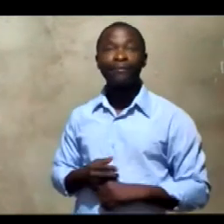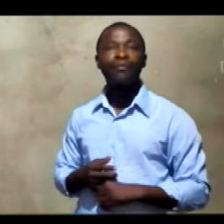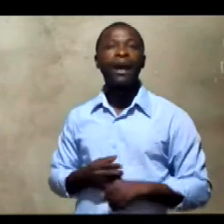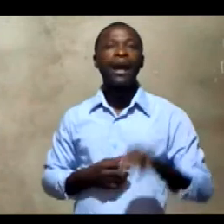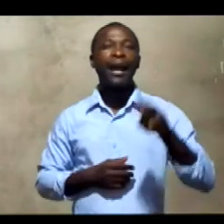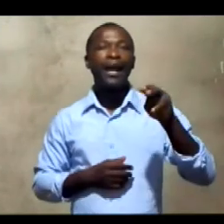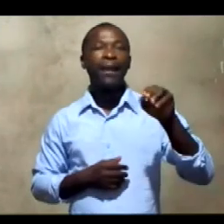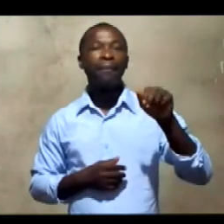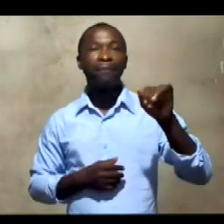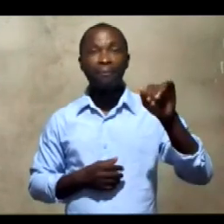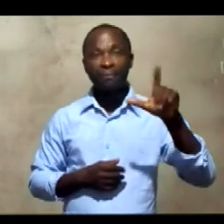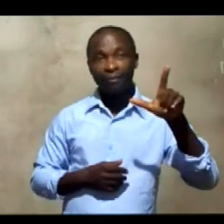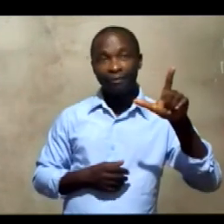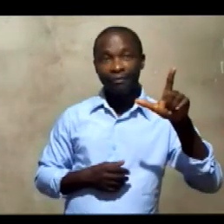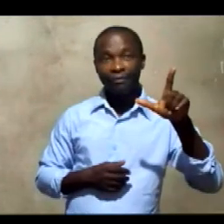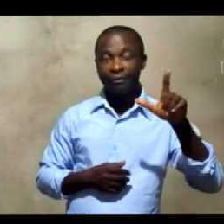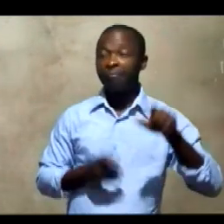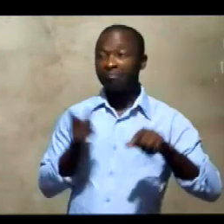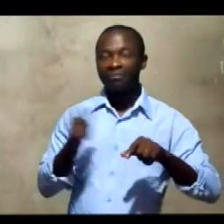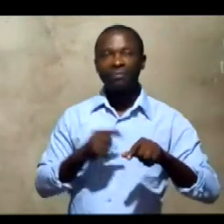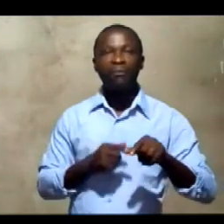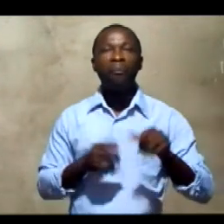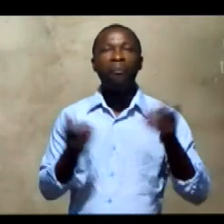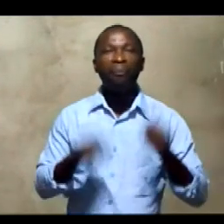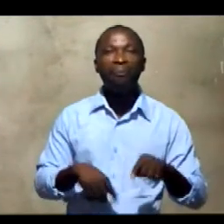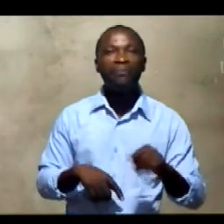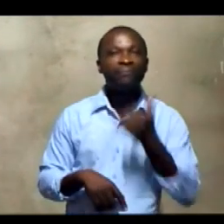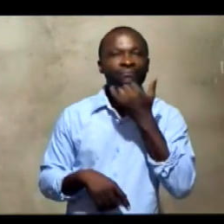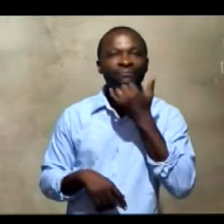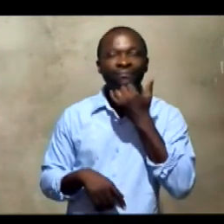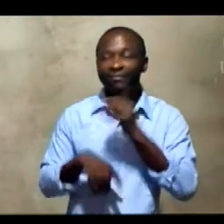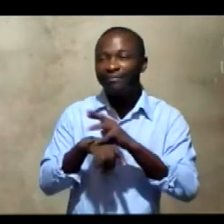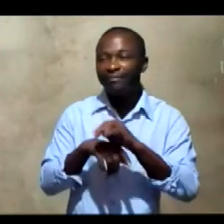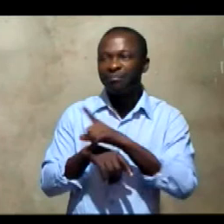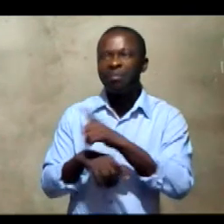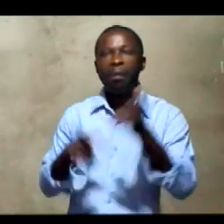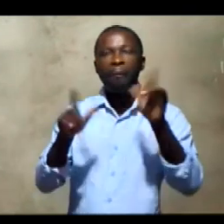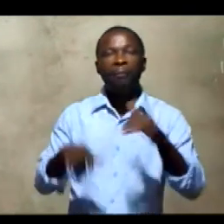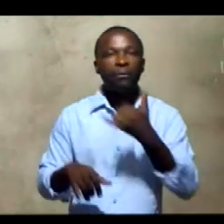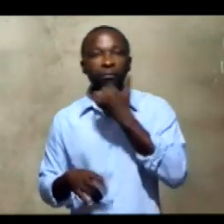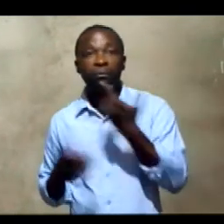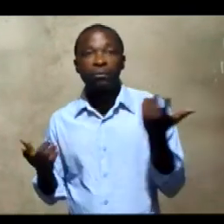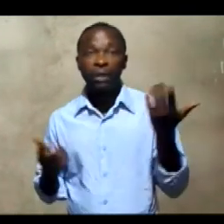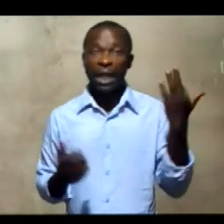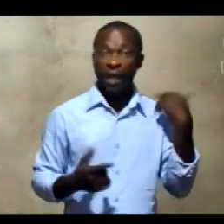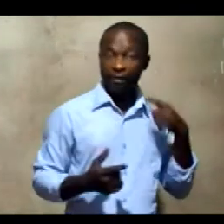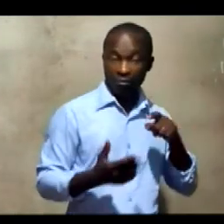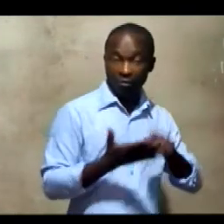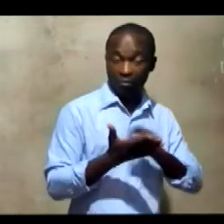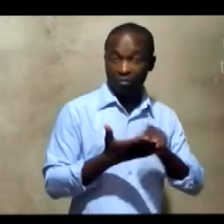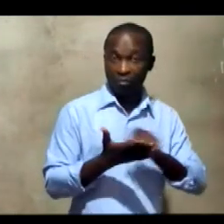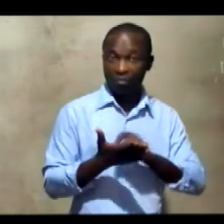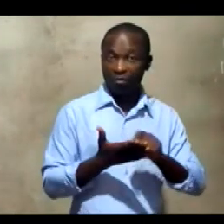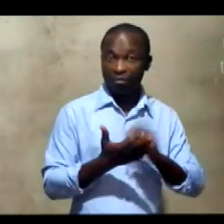les parties signataires de l'accord de paix d'Alger de 2015. Le comité de suivi de l'accord a récemment tenté de relancer